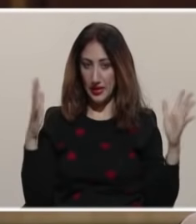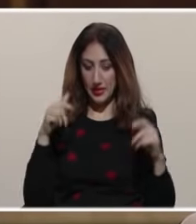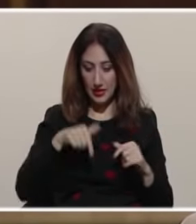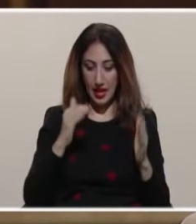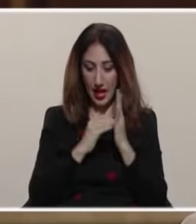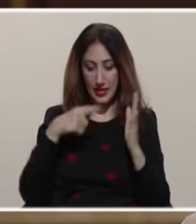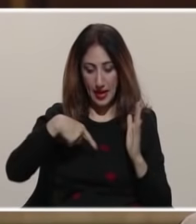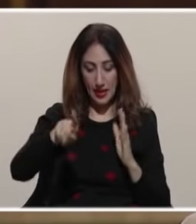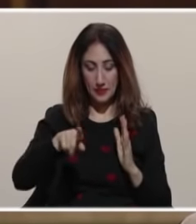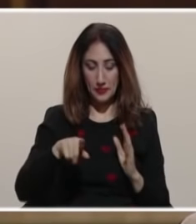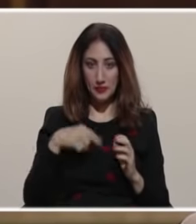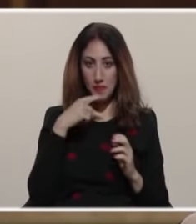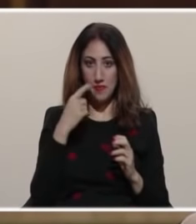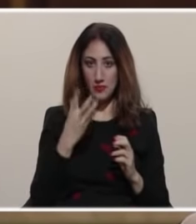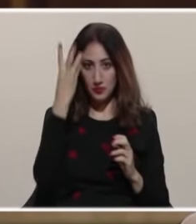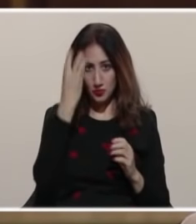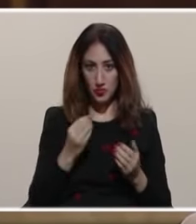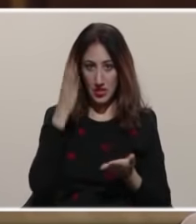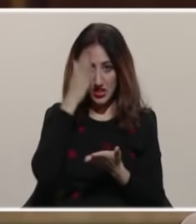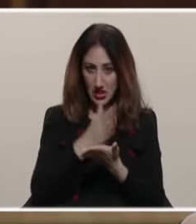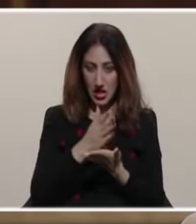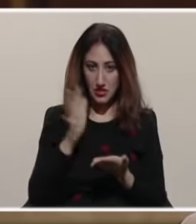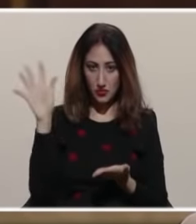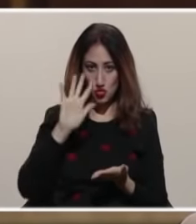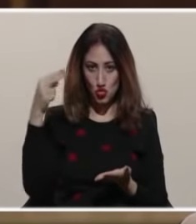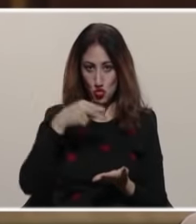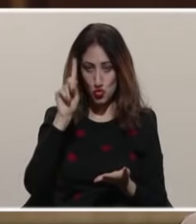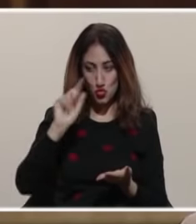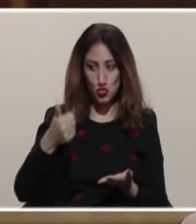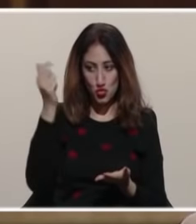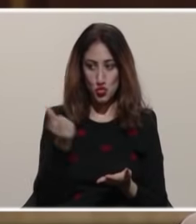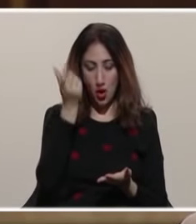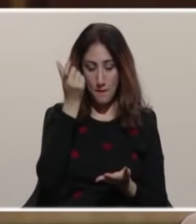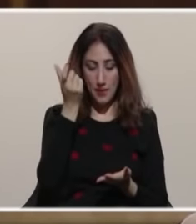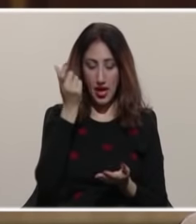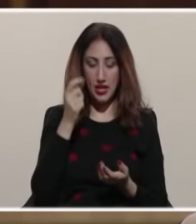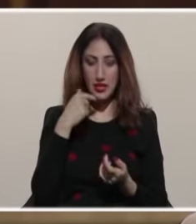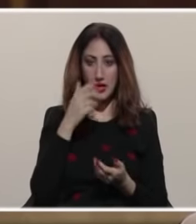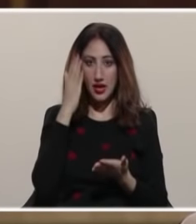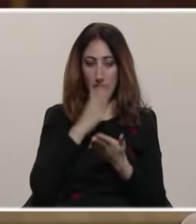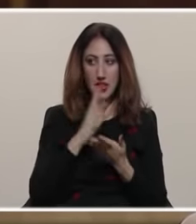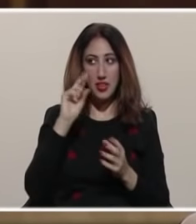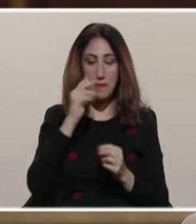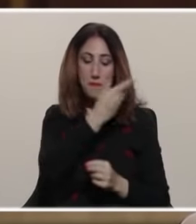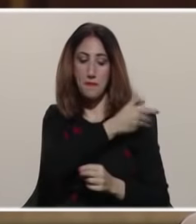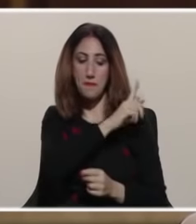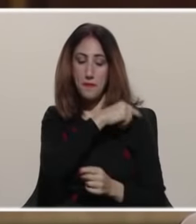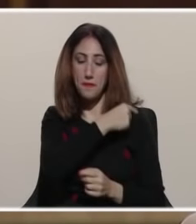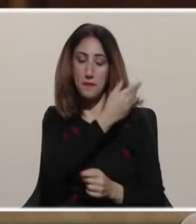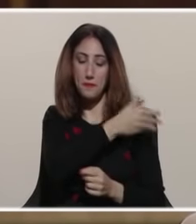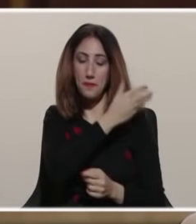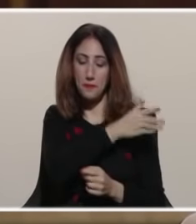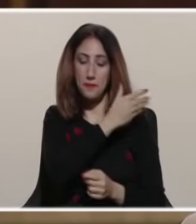الأيام ليلة النصف من شعبان التي يطلق عليها ليلة الغفران،